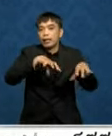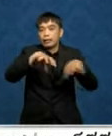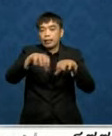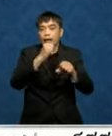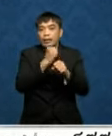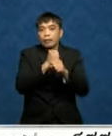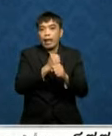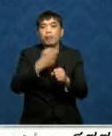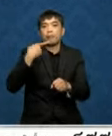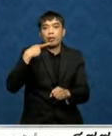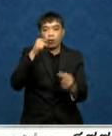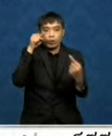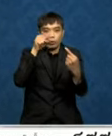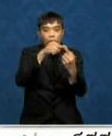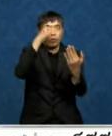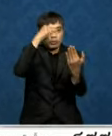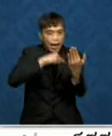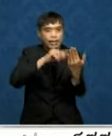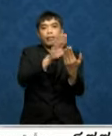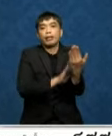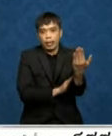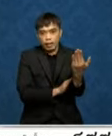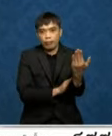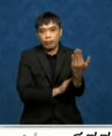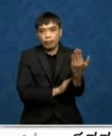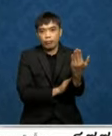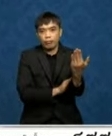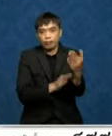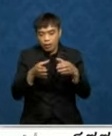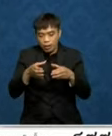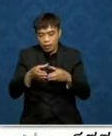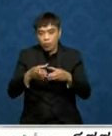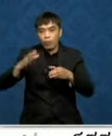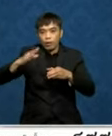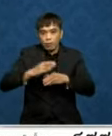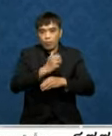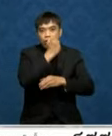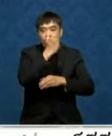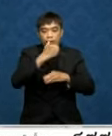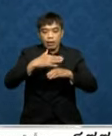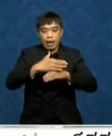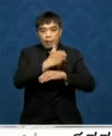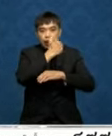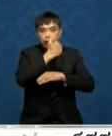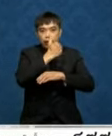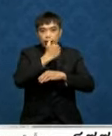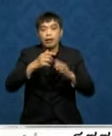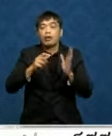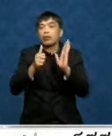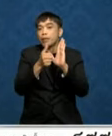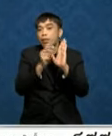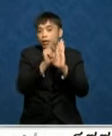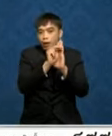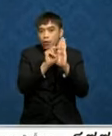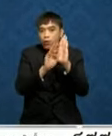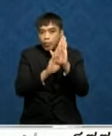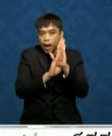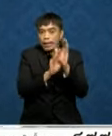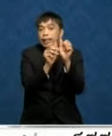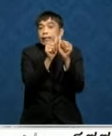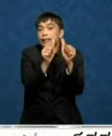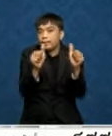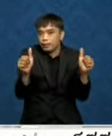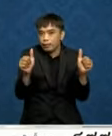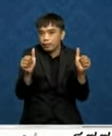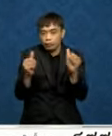นะครับดังนั้นนะครับพรรคการเมืองนี่ต้องมีนโยบายที่ดีครับเมื่อกี้ท่านผู้